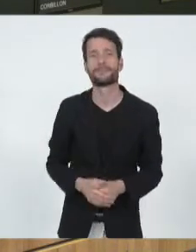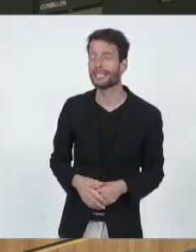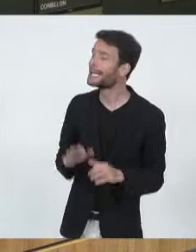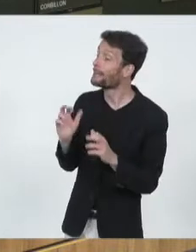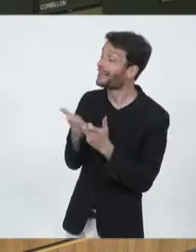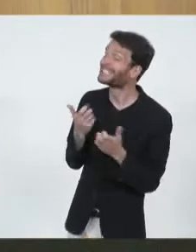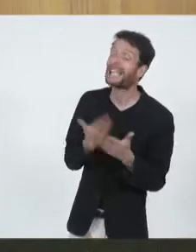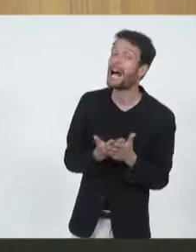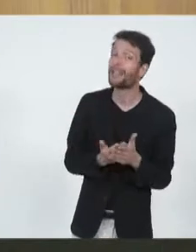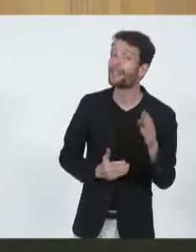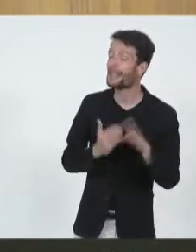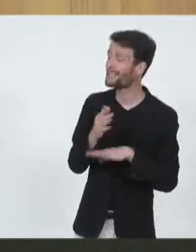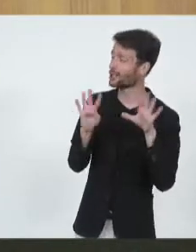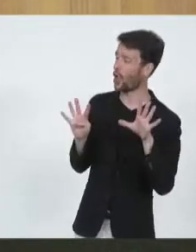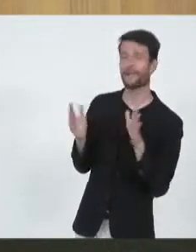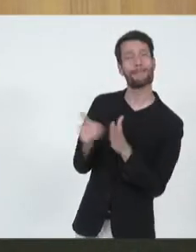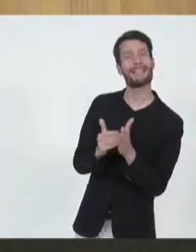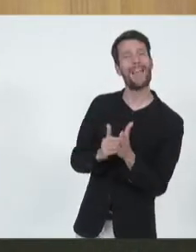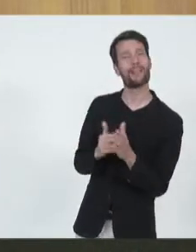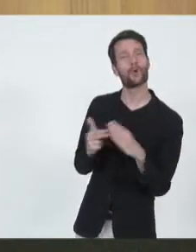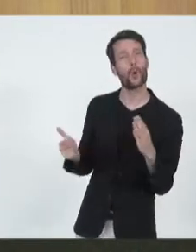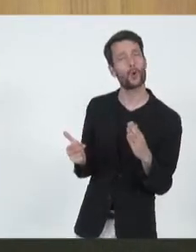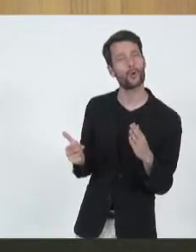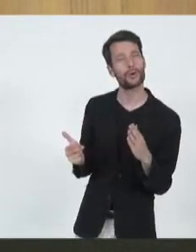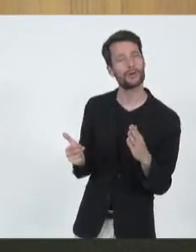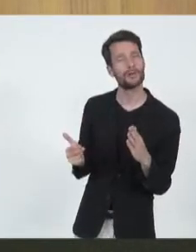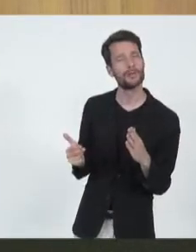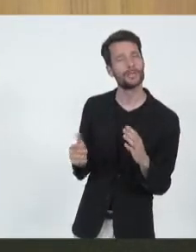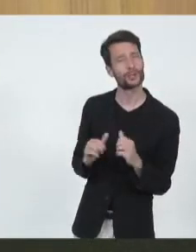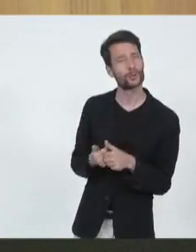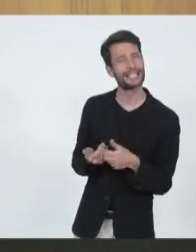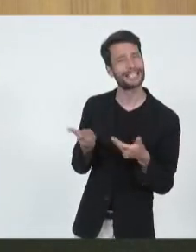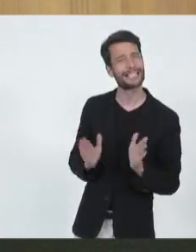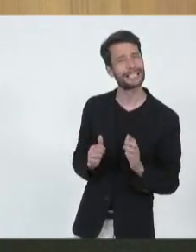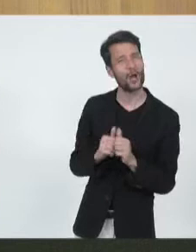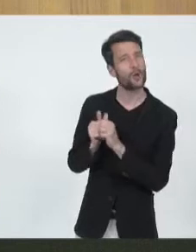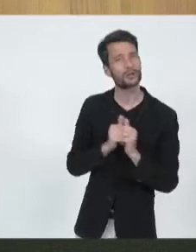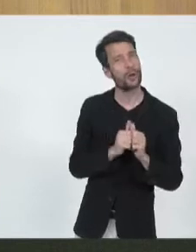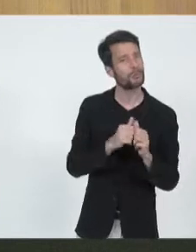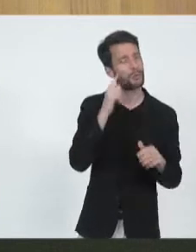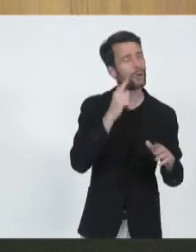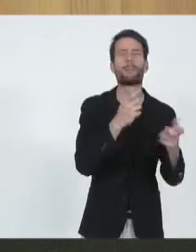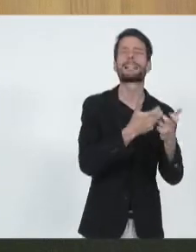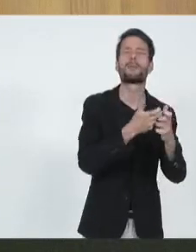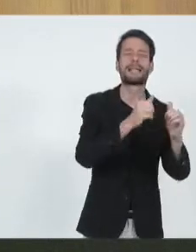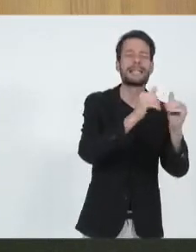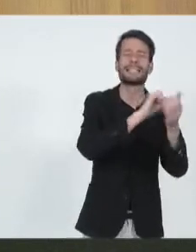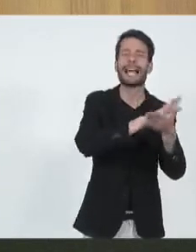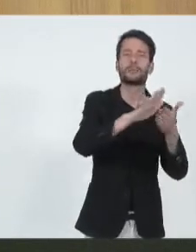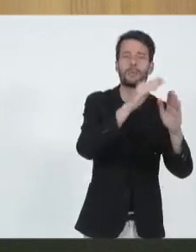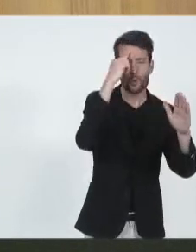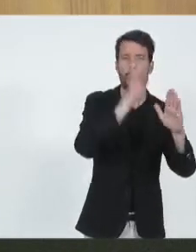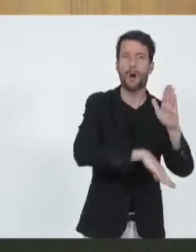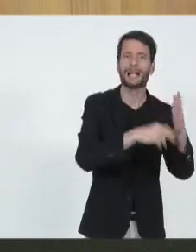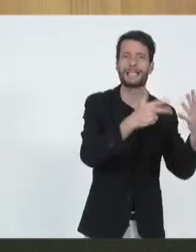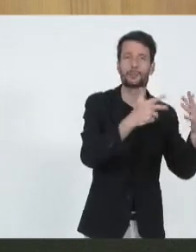millions d'euros. C'est-à-dire l'équivalent de ce que l'on a décidé ensemble sur la gratuité des moins de 18 ans. Ça ne pouvait pas effectivement